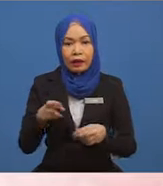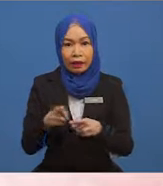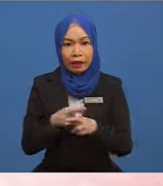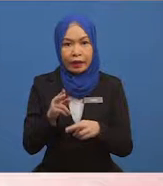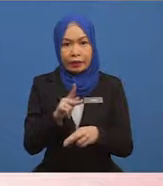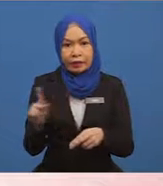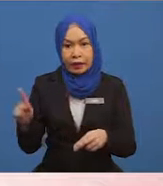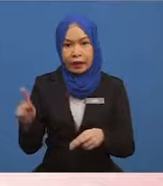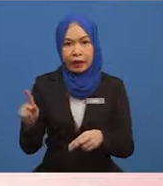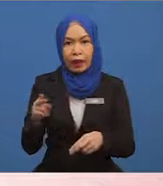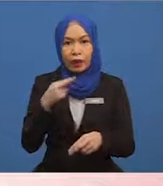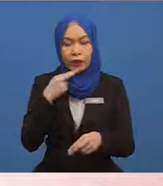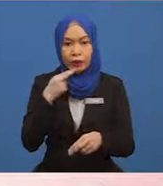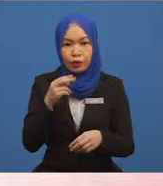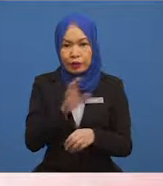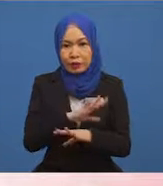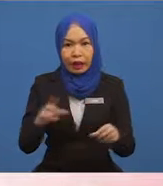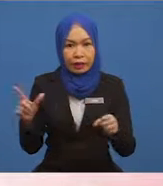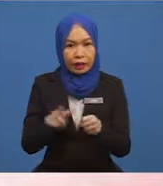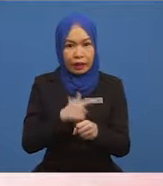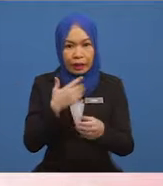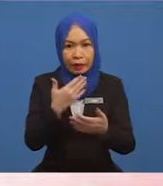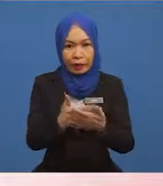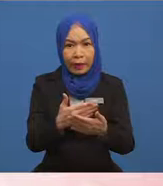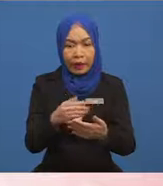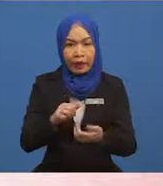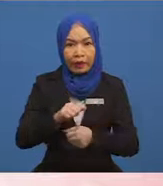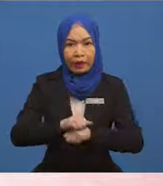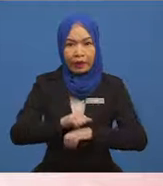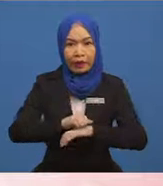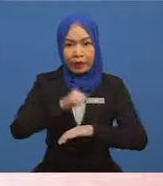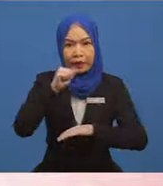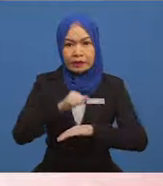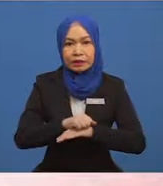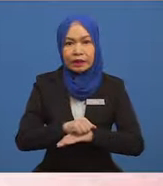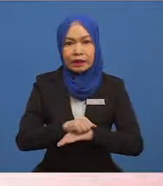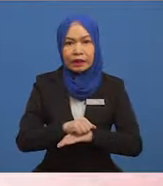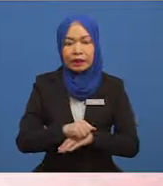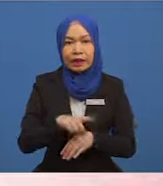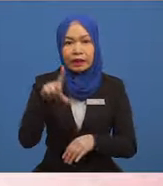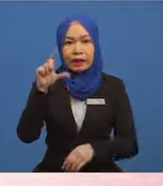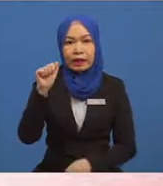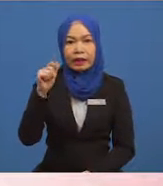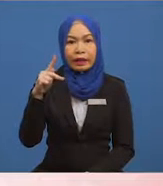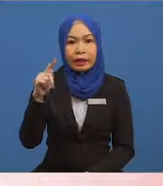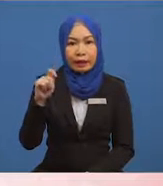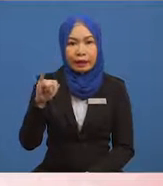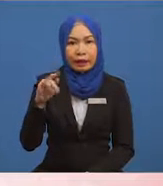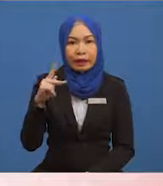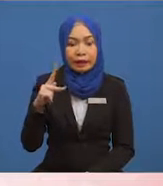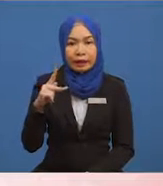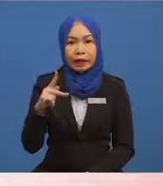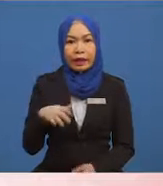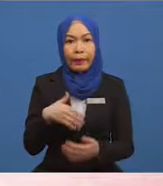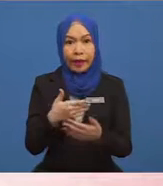tidak lengkap kepada asid laktik, karbon dioksida dan tenaga.